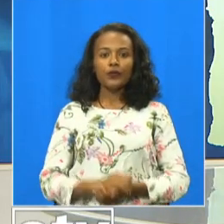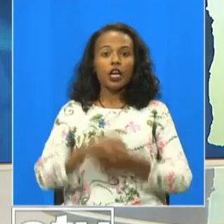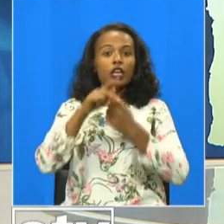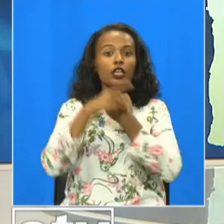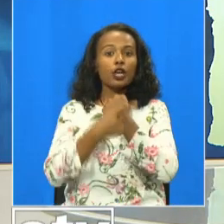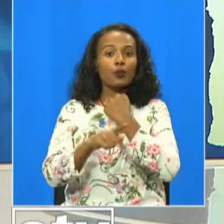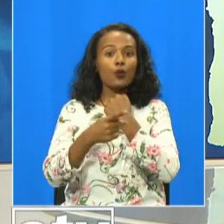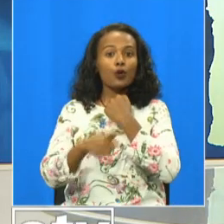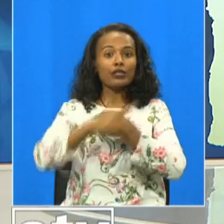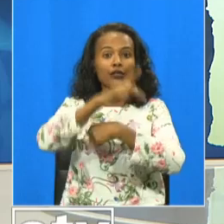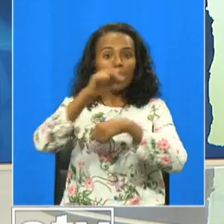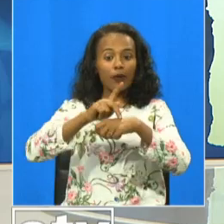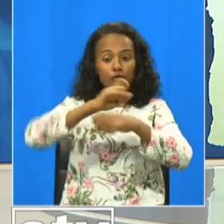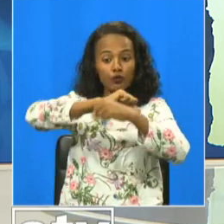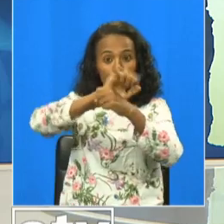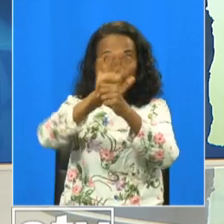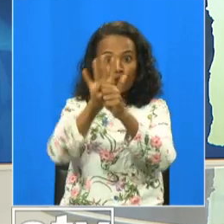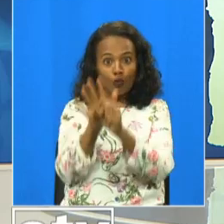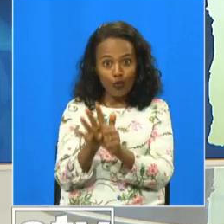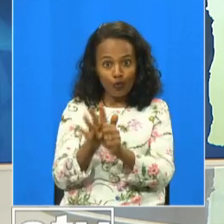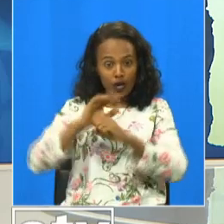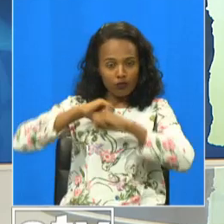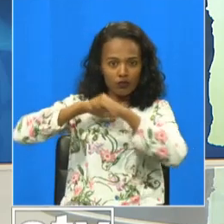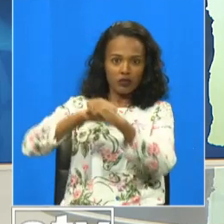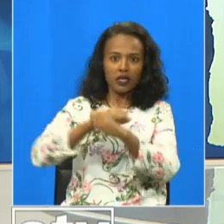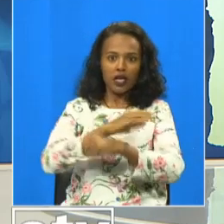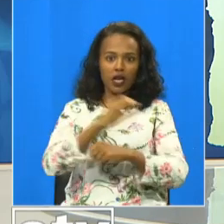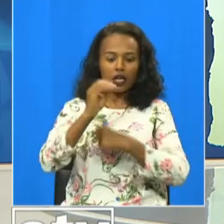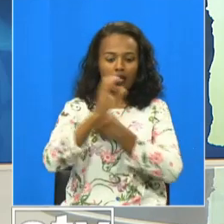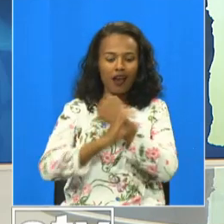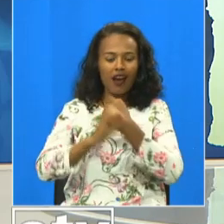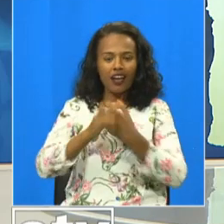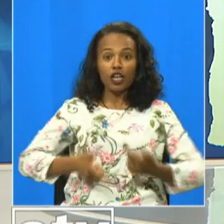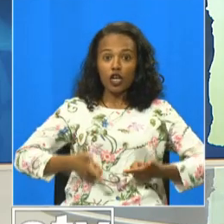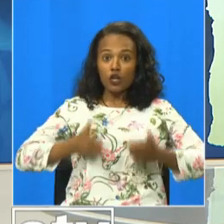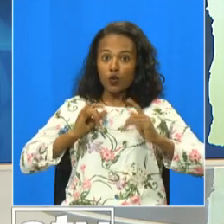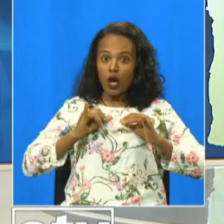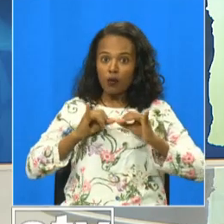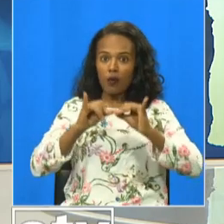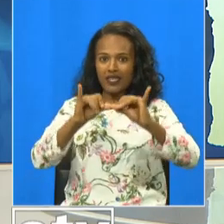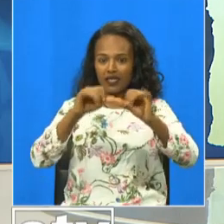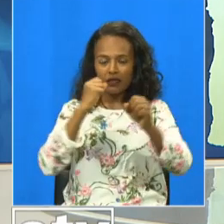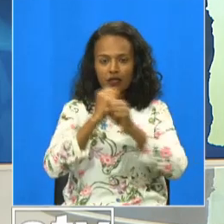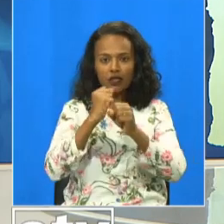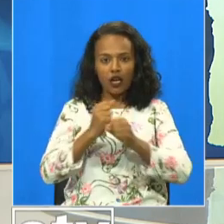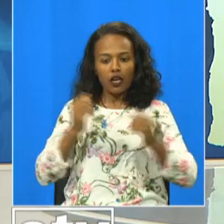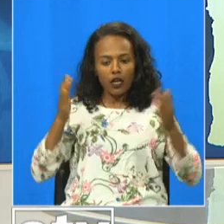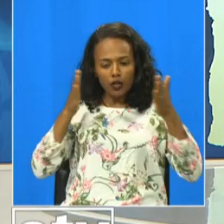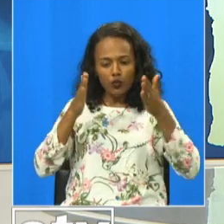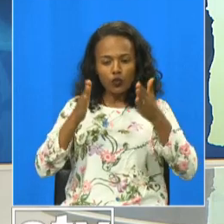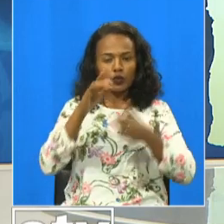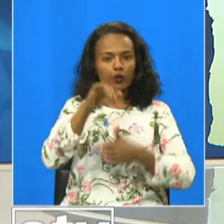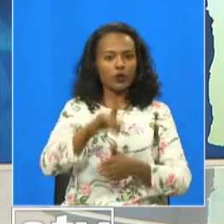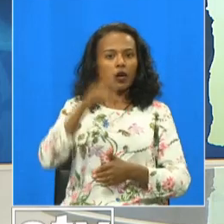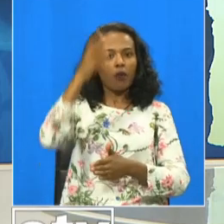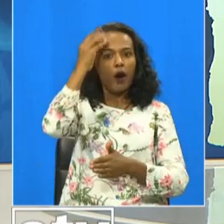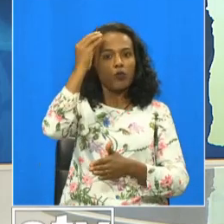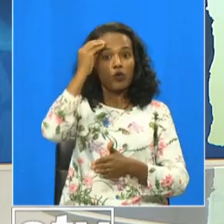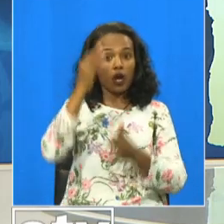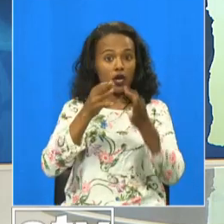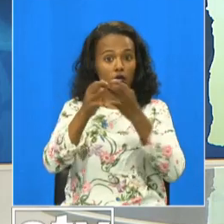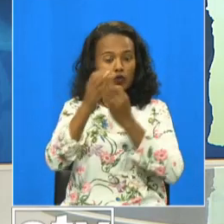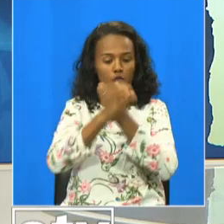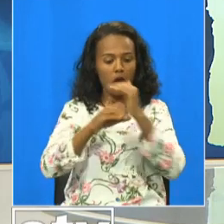የፖለቲካ ፓርቲዎች የኮሮና ቫይረስን በመከላከልና የአገር ህልውናን በማስቀጠል ስራ ላይ ሊያተኩሩ እንደሚገባ ምሁራን ገለጹ። በሀገር